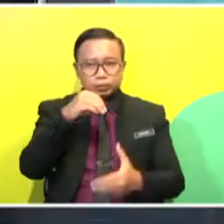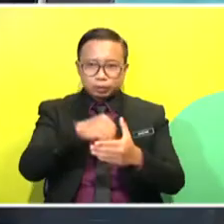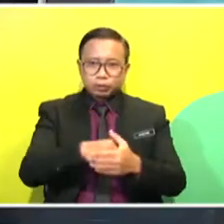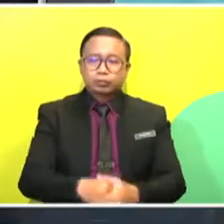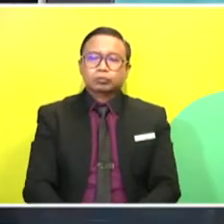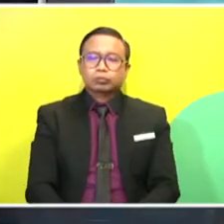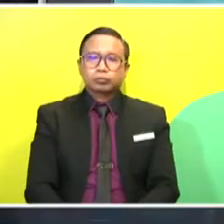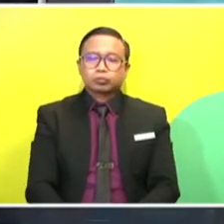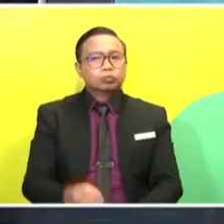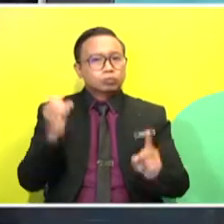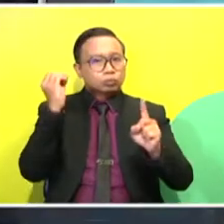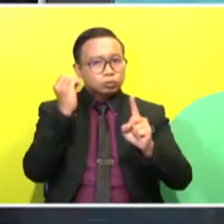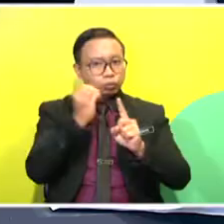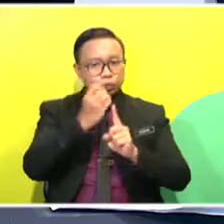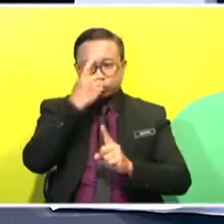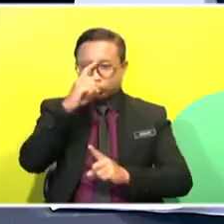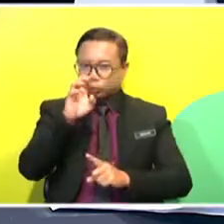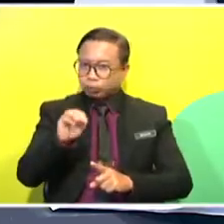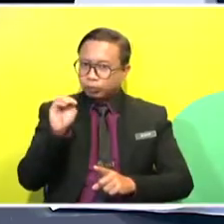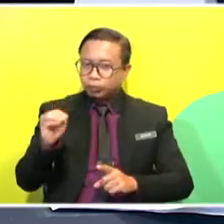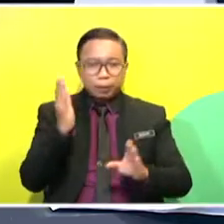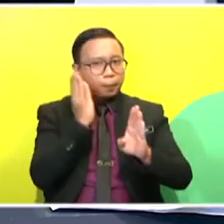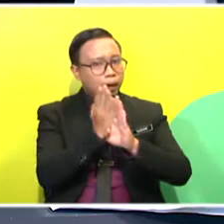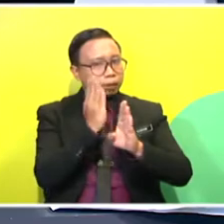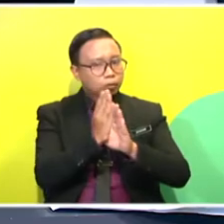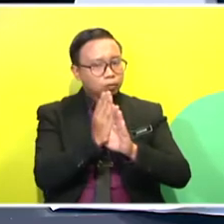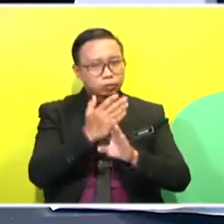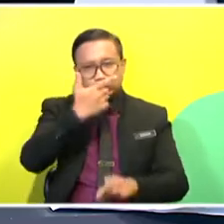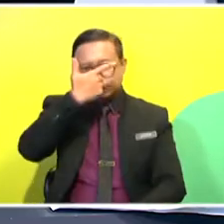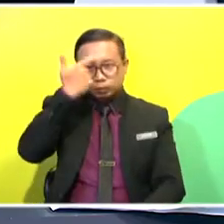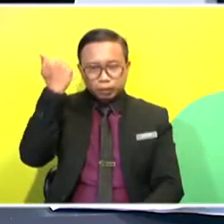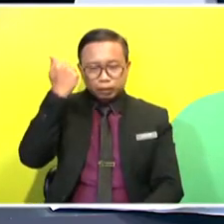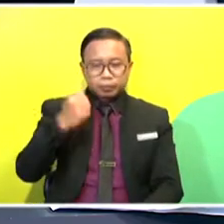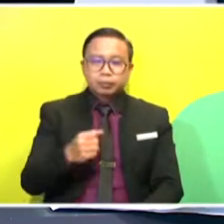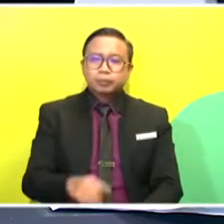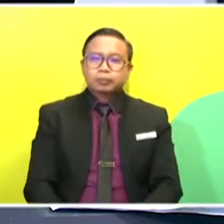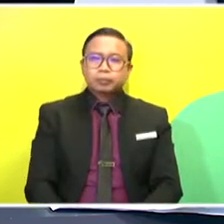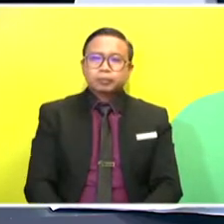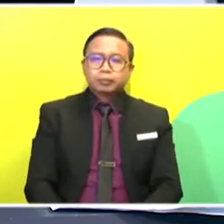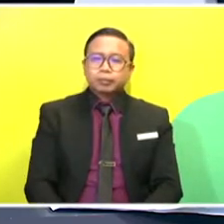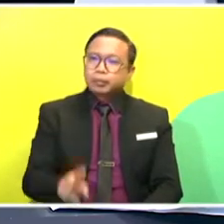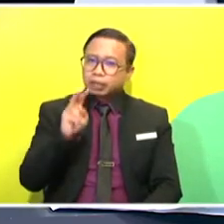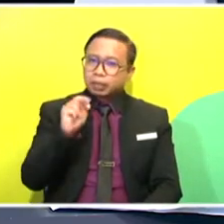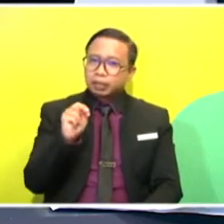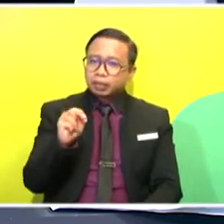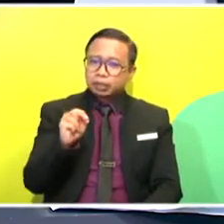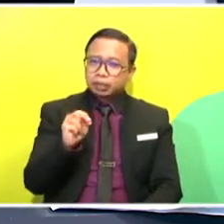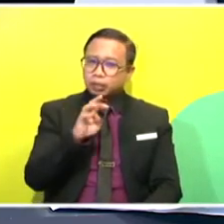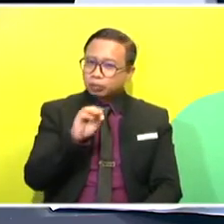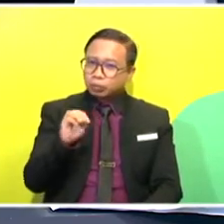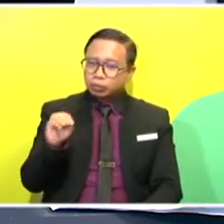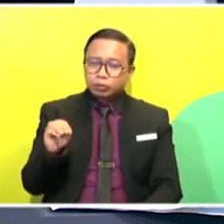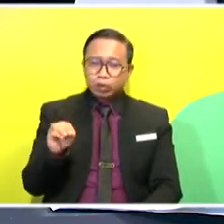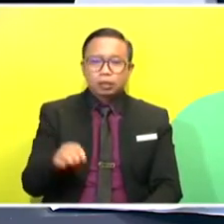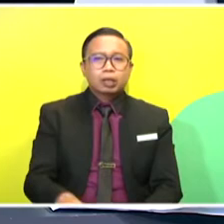kita minta murid-murid beratur ke dalam makmal sebab sekiranya tidak beratur, semua murid-murid bersipu-sipu